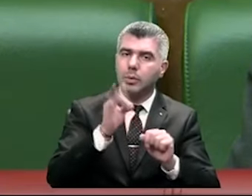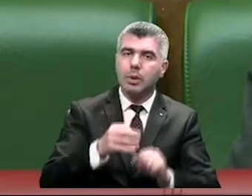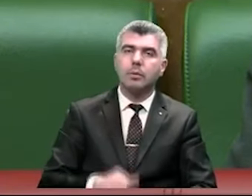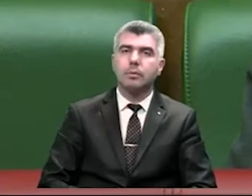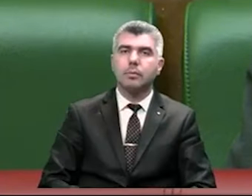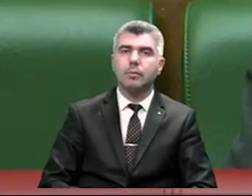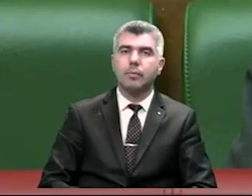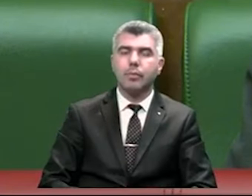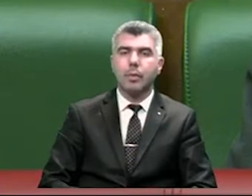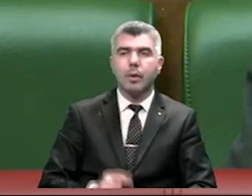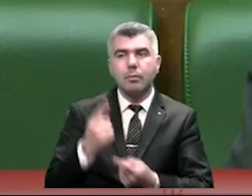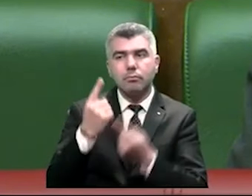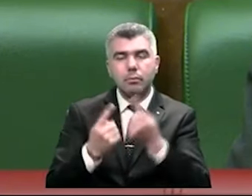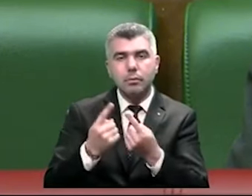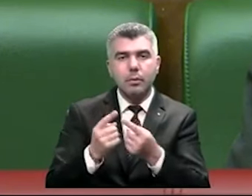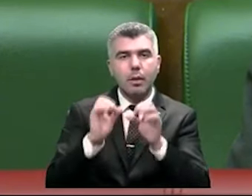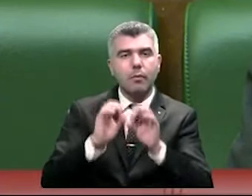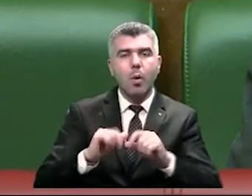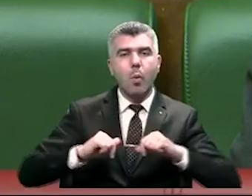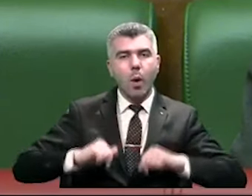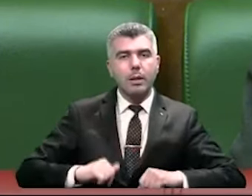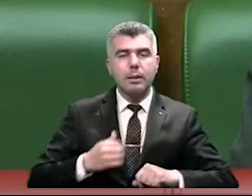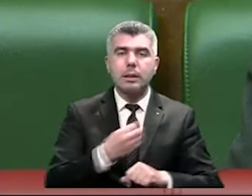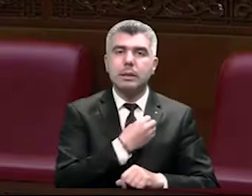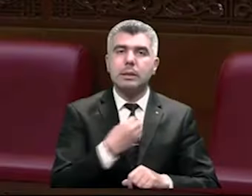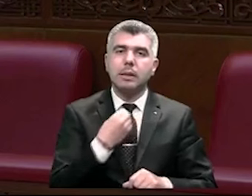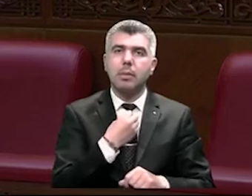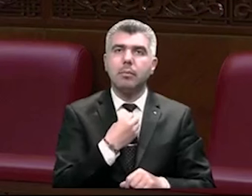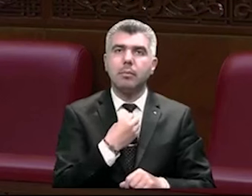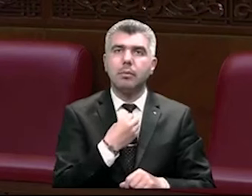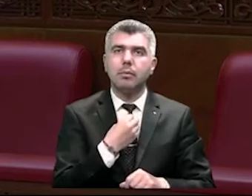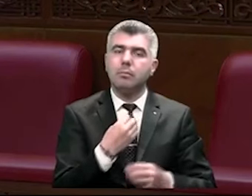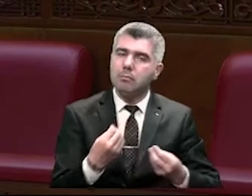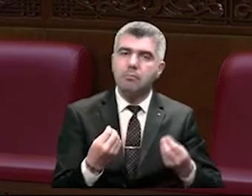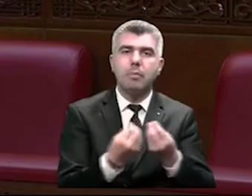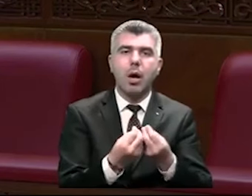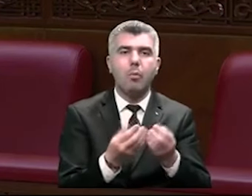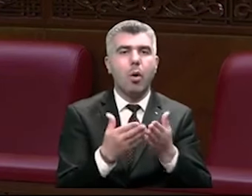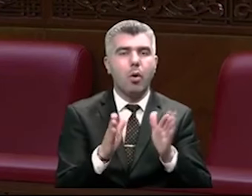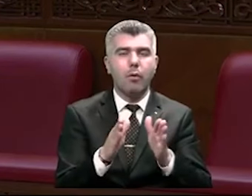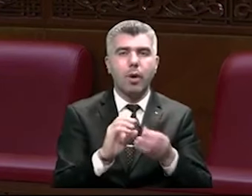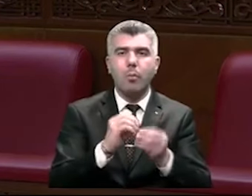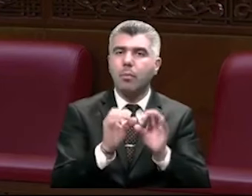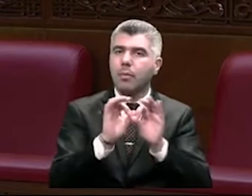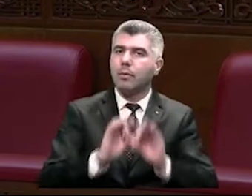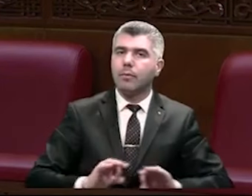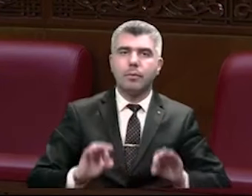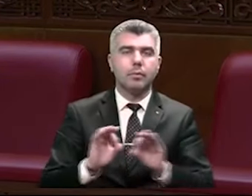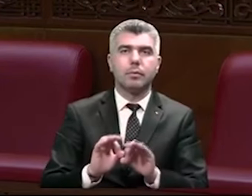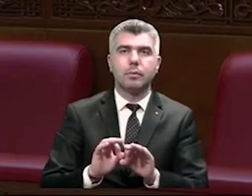واللي ماقدروش انا ووزير الصحه نوقفو عليه ما عندناش مشكل